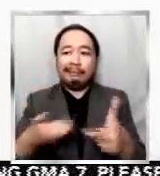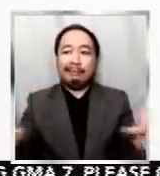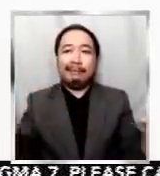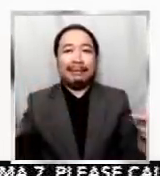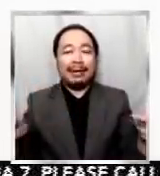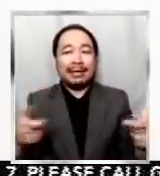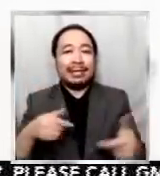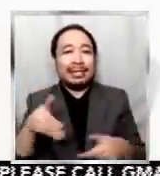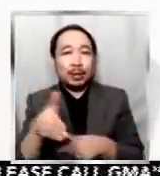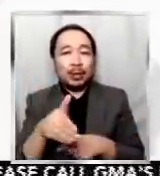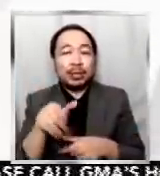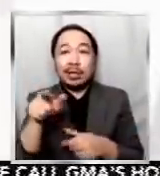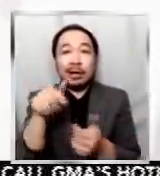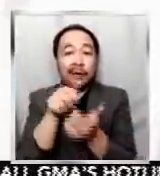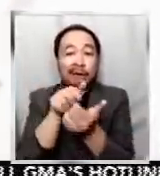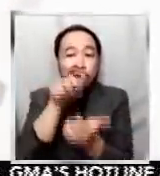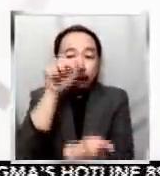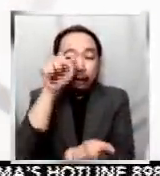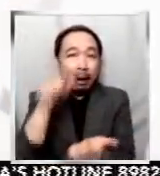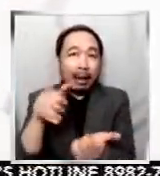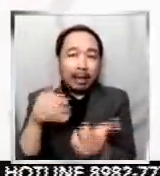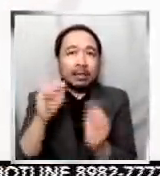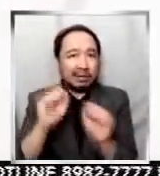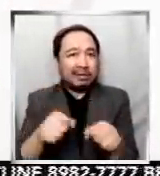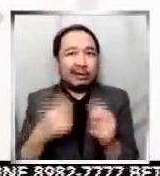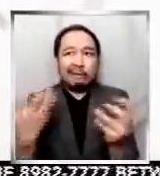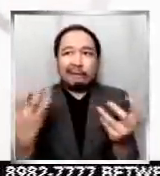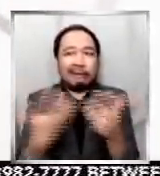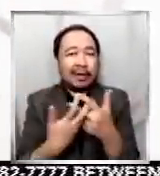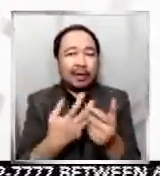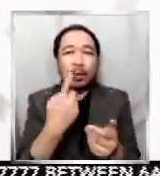ay kasyang isang malaking kulingan.